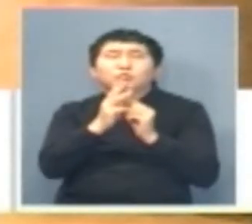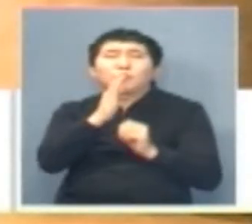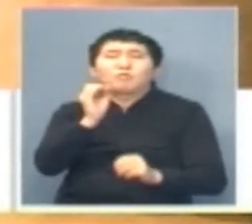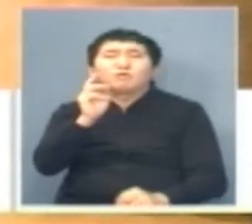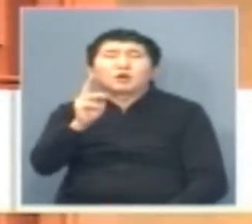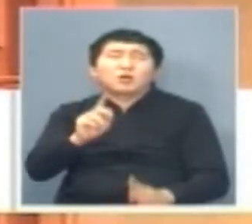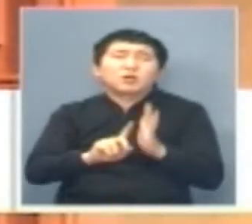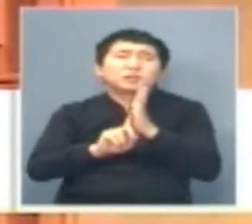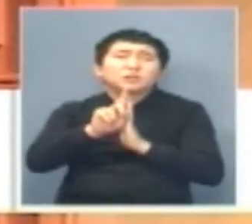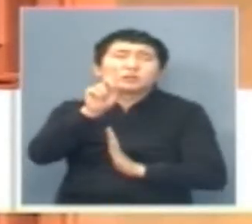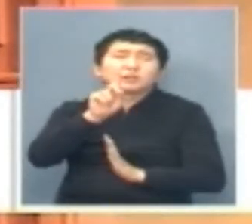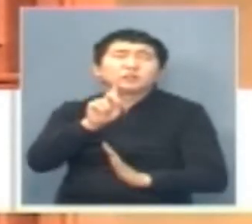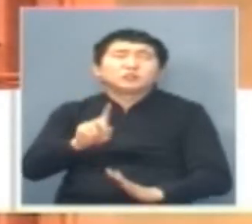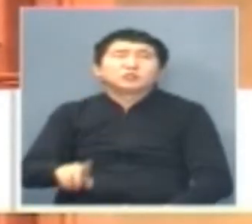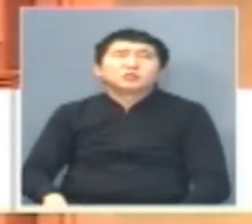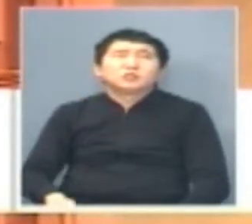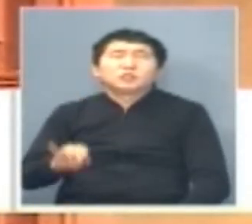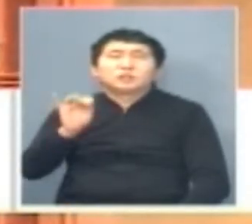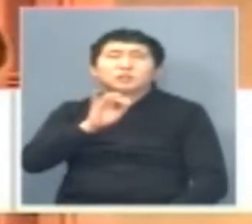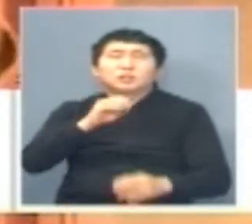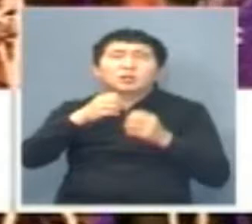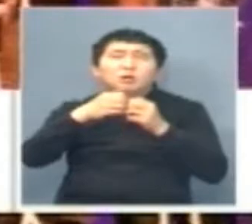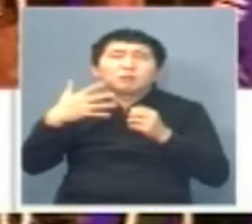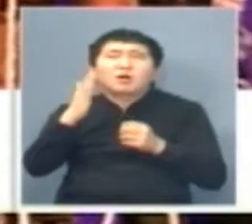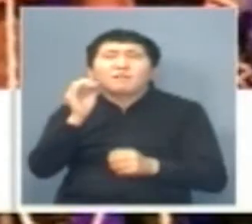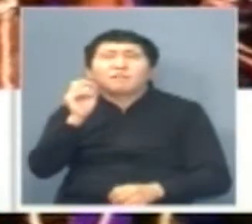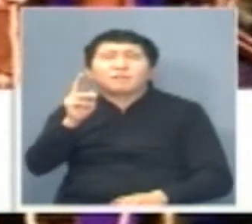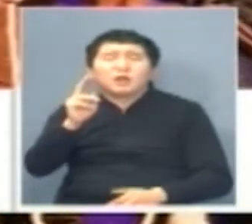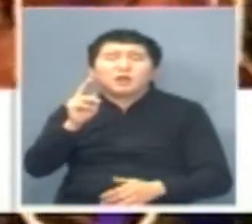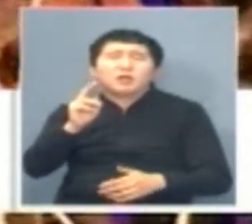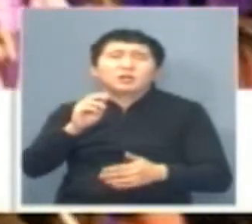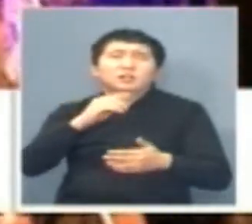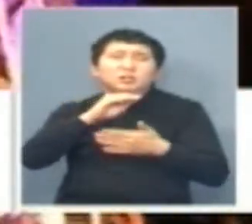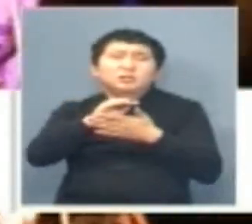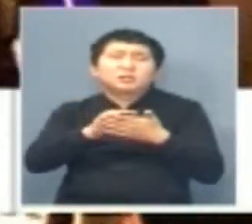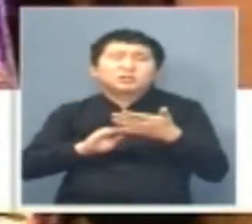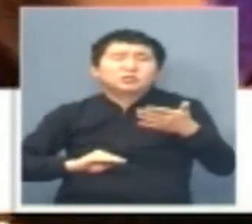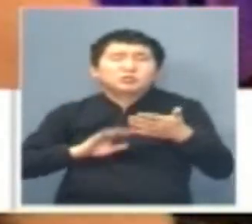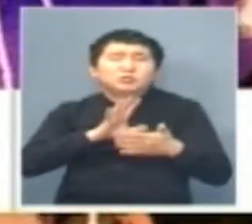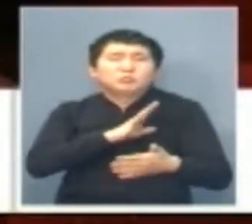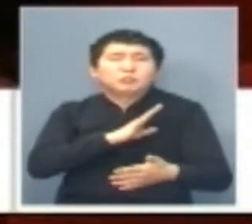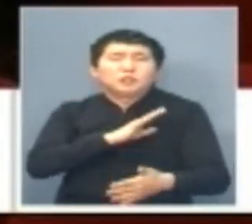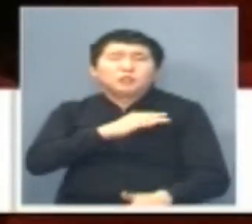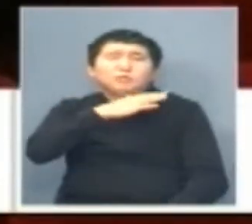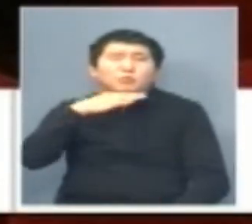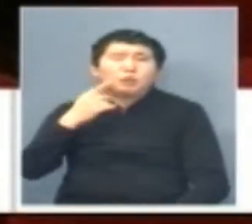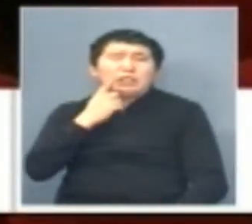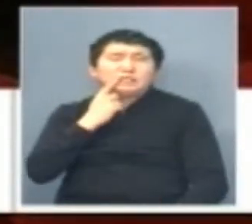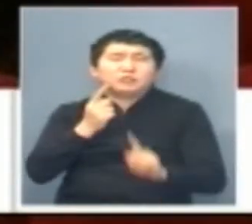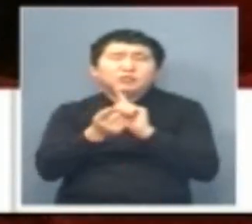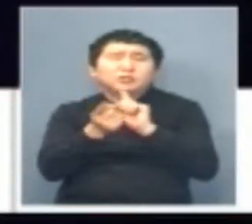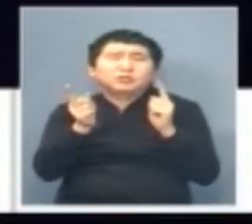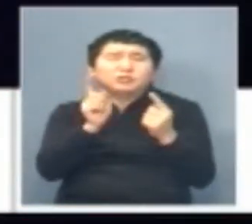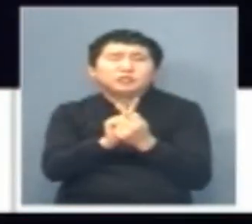19 ғасырдың ортасында қағазға түскен қазақ халқының лира эпостық жыры. Поэма көптеген шет тілдерге аударылып, ел ішінде 30-дан